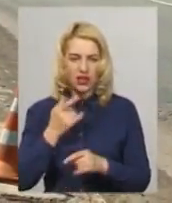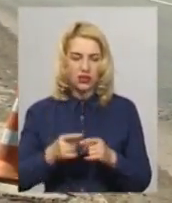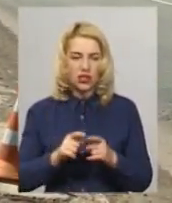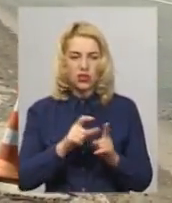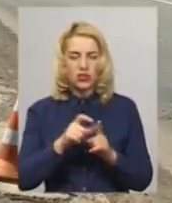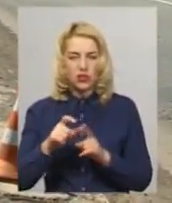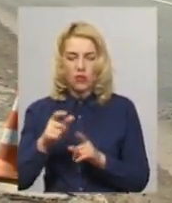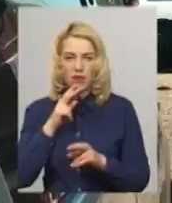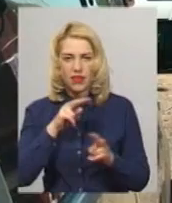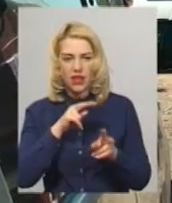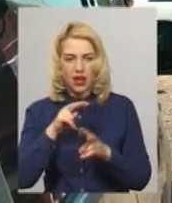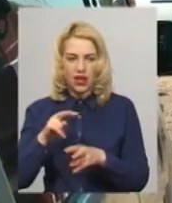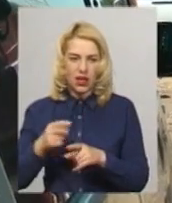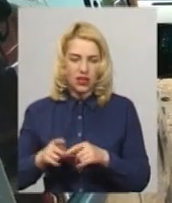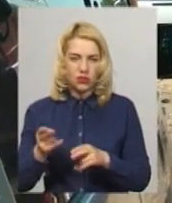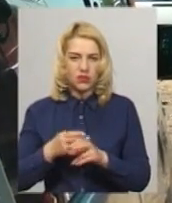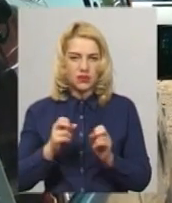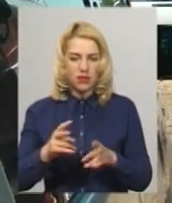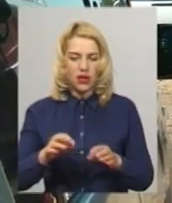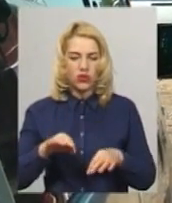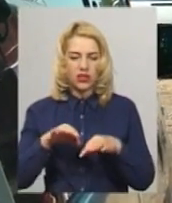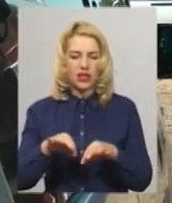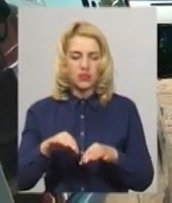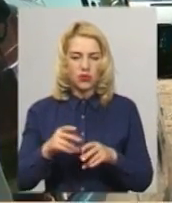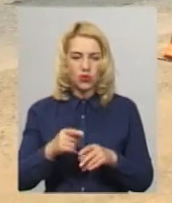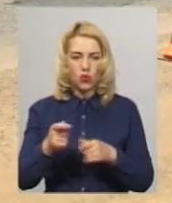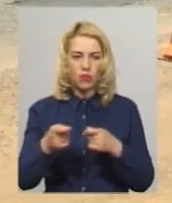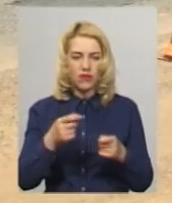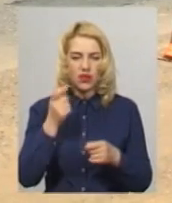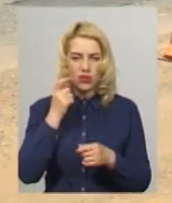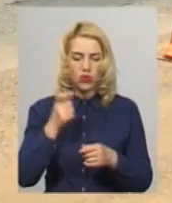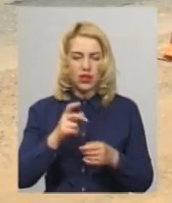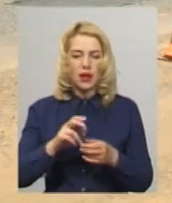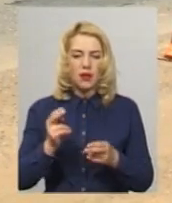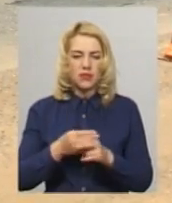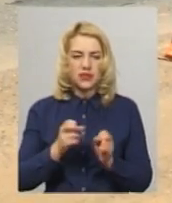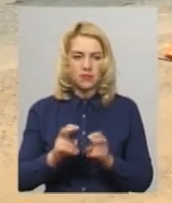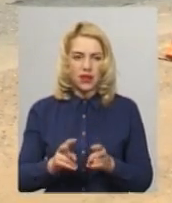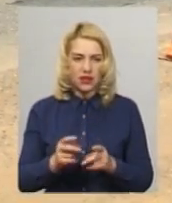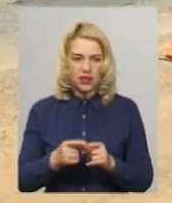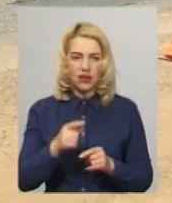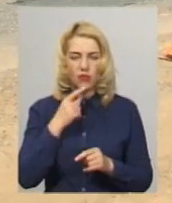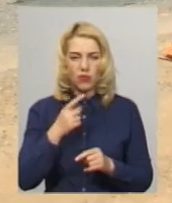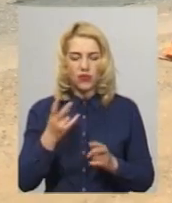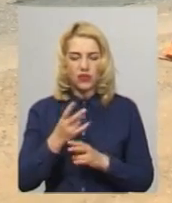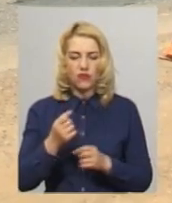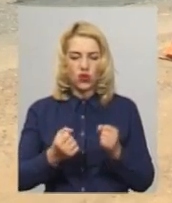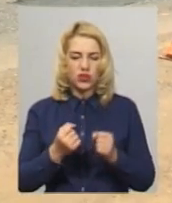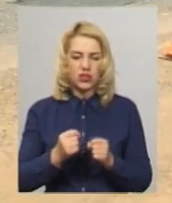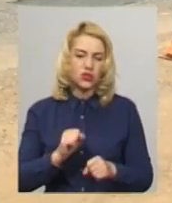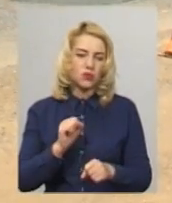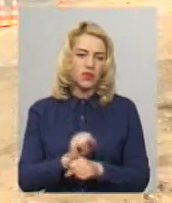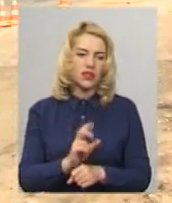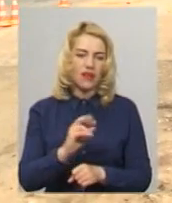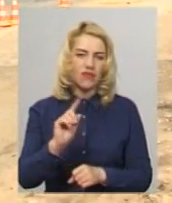контролю та нагляду за безпекою на транспорті управління «Укртрансбезпеки» в Хмельницькій області Віктора Красняка, водій зобов'язаний зупинитися на вимогу